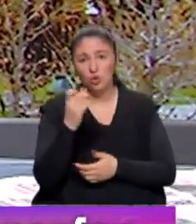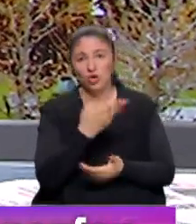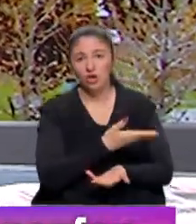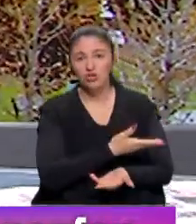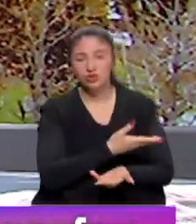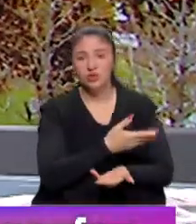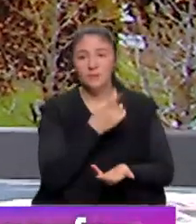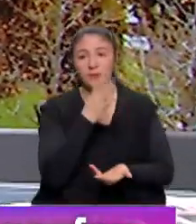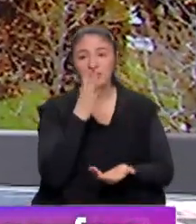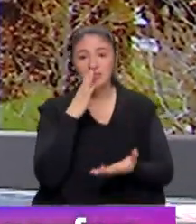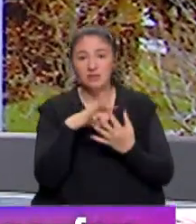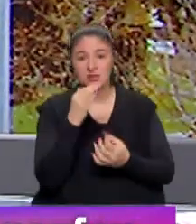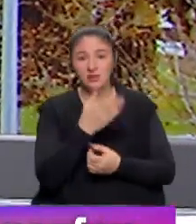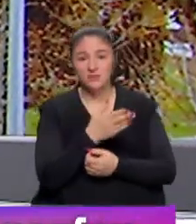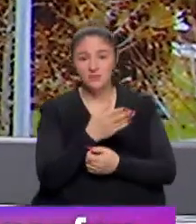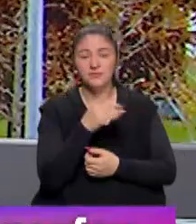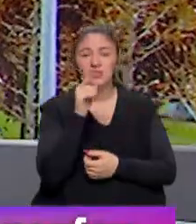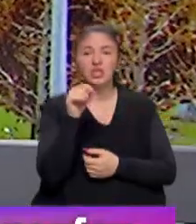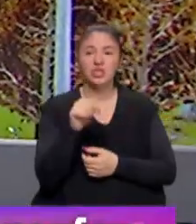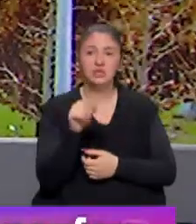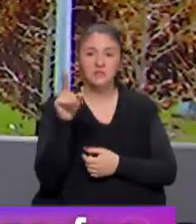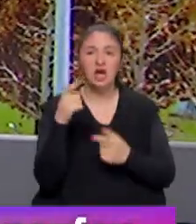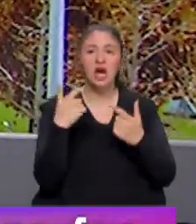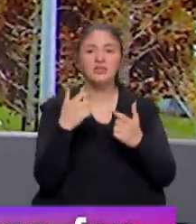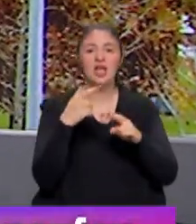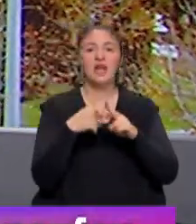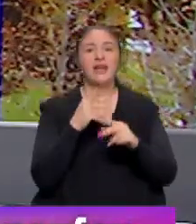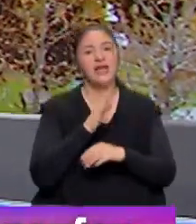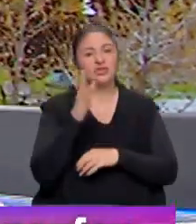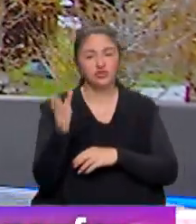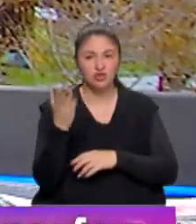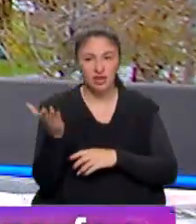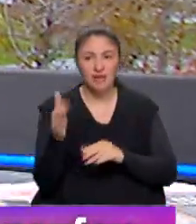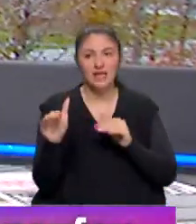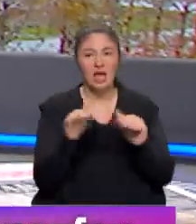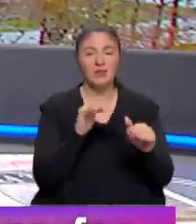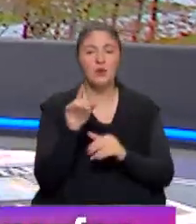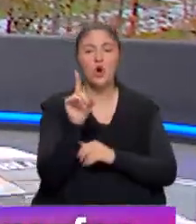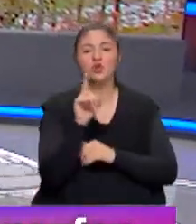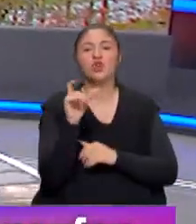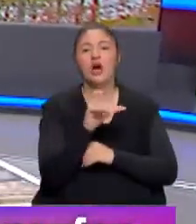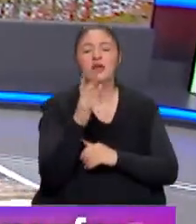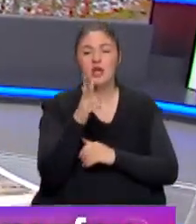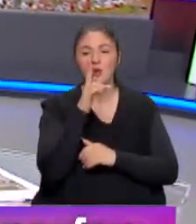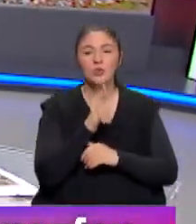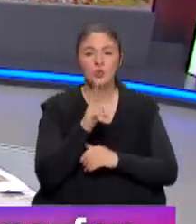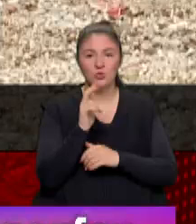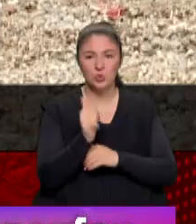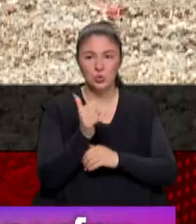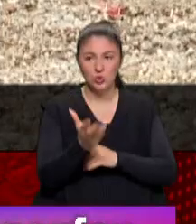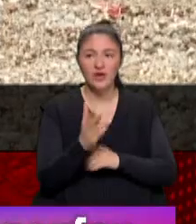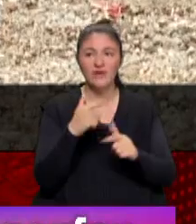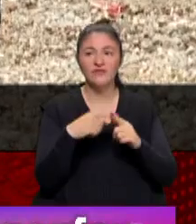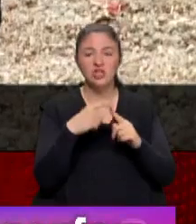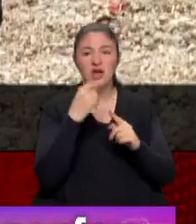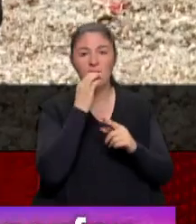işte bir bilim insanı. Sizleri şimdi Hatay, Antakya'ya götüreceğiz. Depremin 10. ayı, 300. günü ve